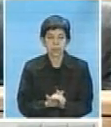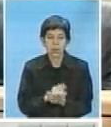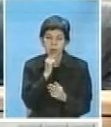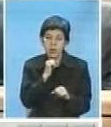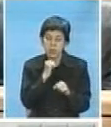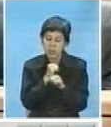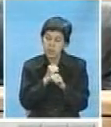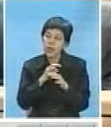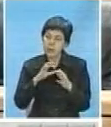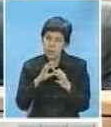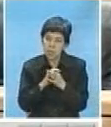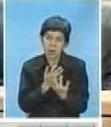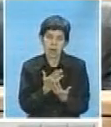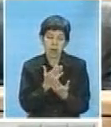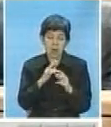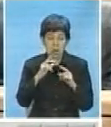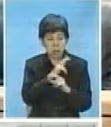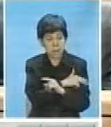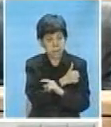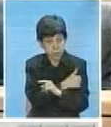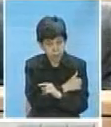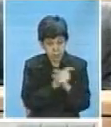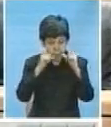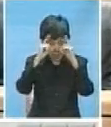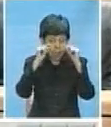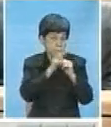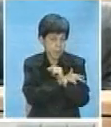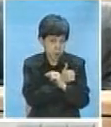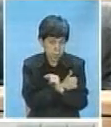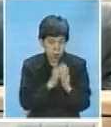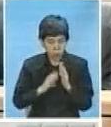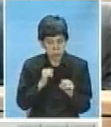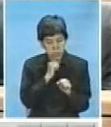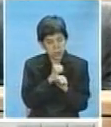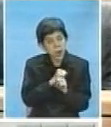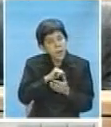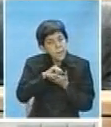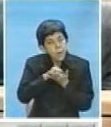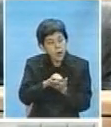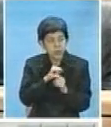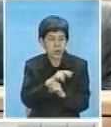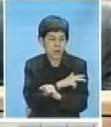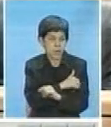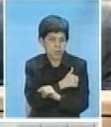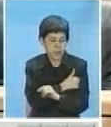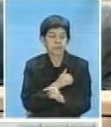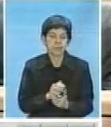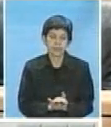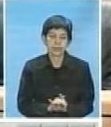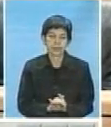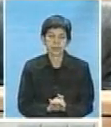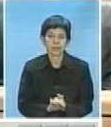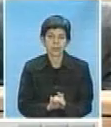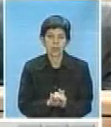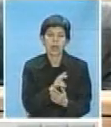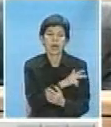ำนวนแพทย์พยาบาลบุคลากรด้านอื่นๆในหน่วยบริการคือโรงพยาบาลเนี่ยนะครับแพ